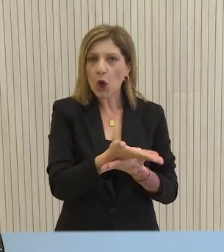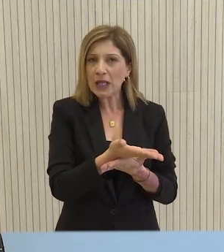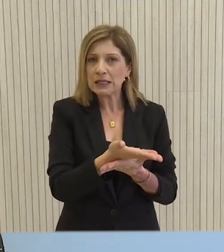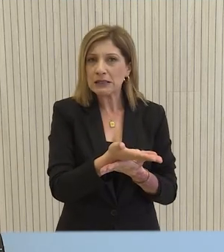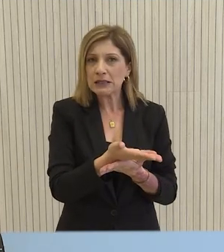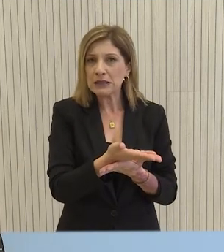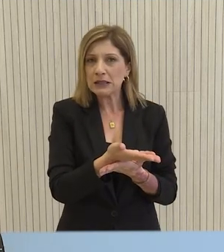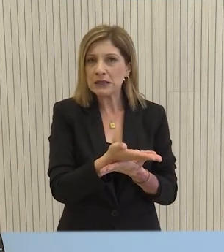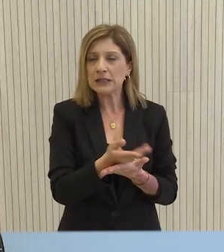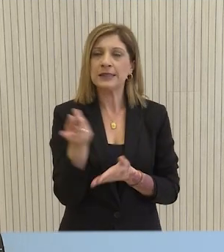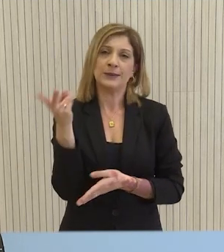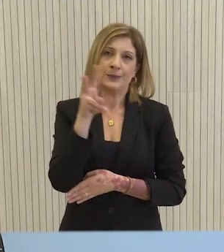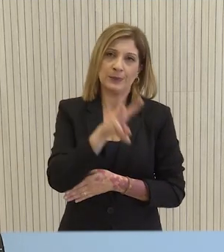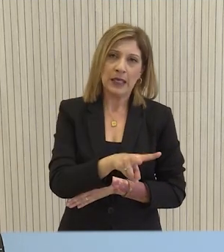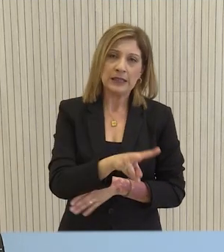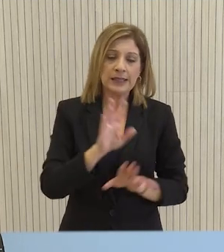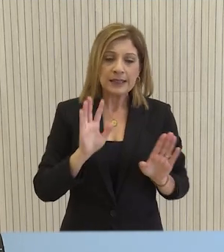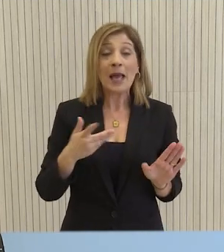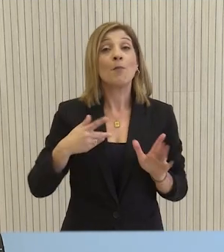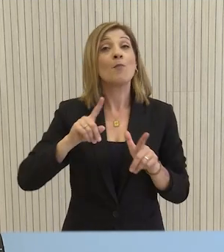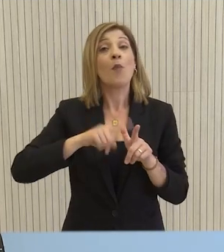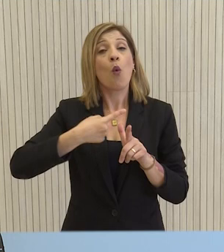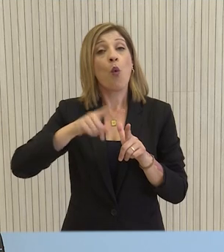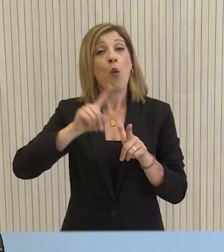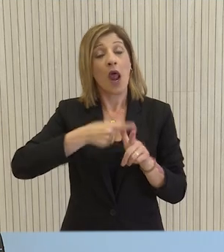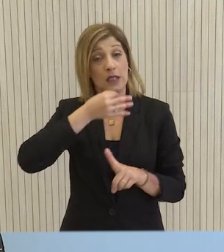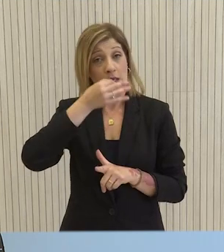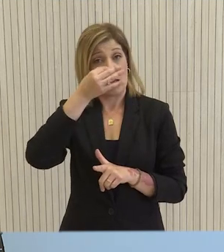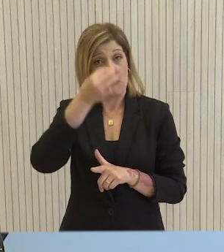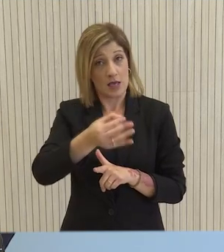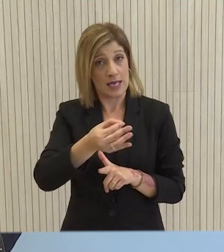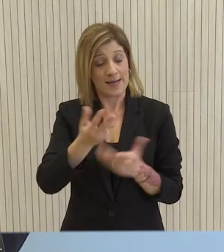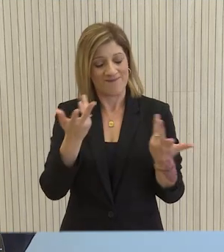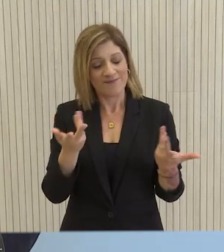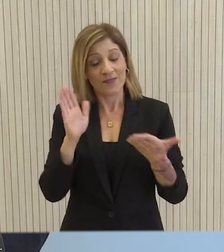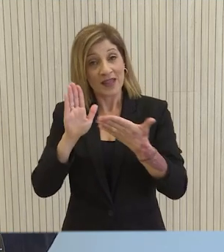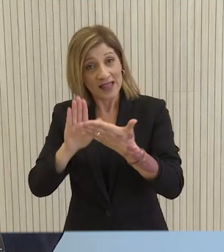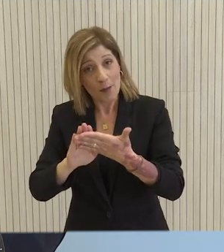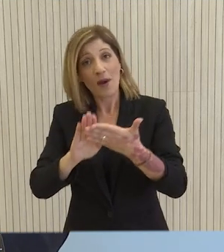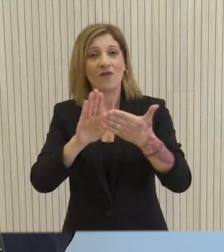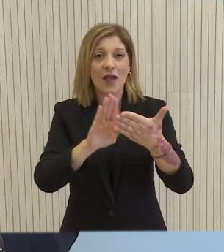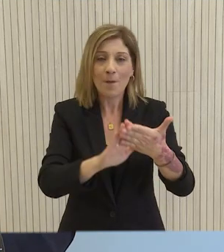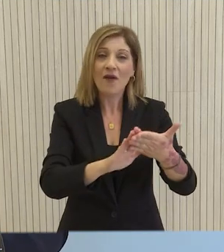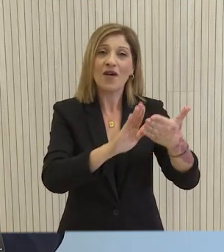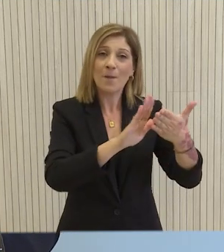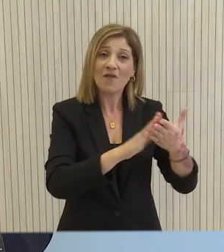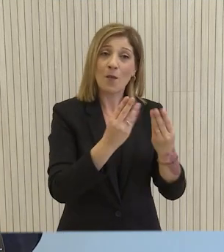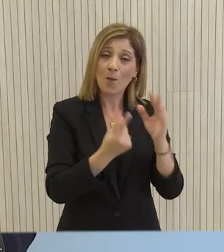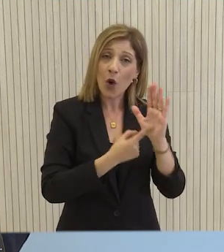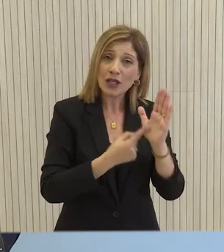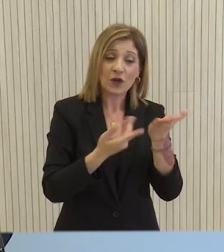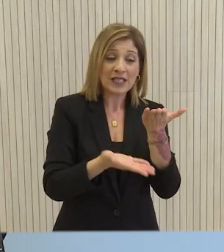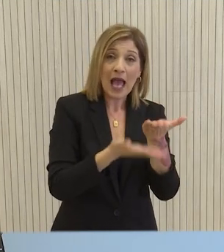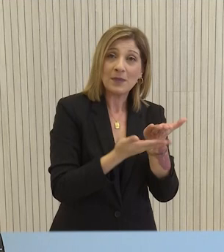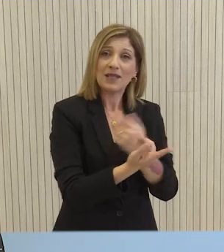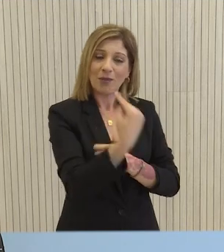αποδοχή από πλευρά Ισραήλ? Κοιτάξτε, σε πολιτικό επίπεδο το έχουμε ξαναπεί ότι προφανώς για να υπάρχουν αυτές οι επαφές, οι συχνές επαφές, οι επισκέψεις